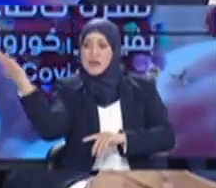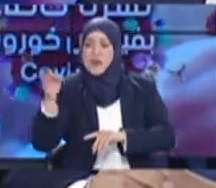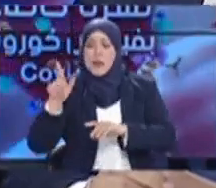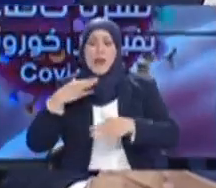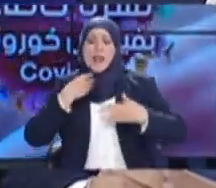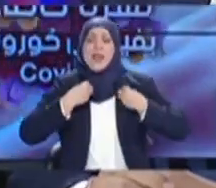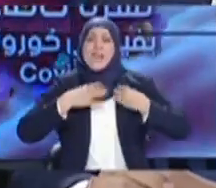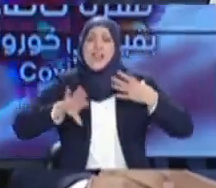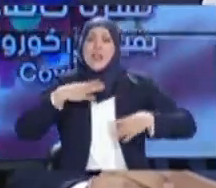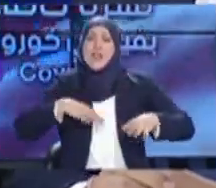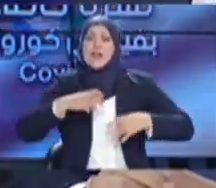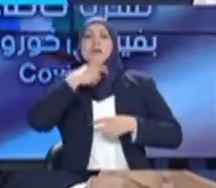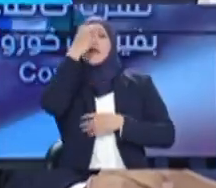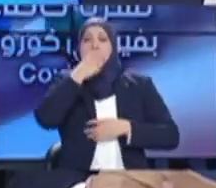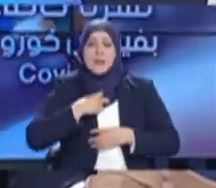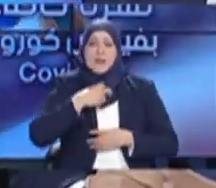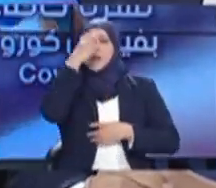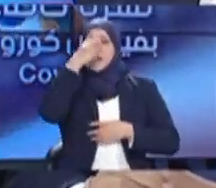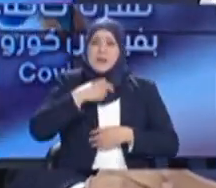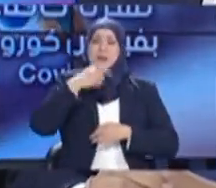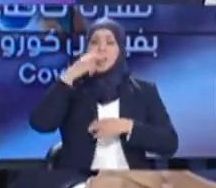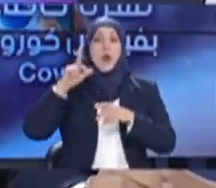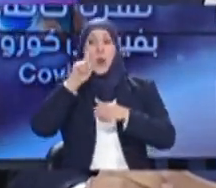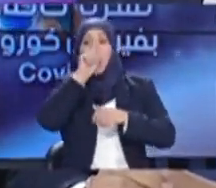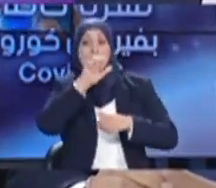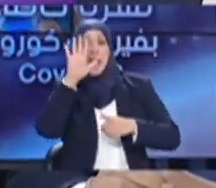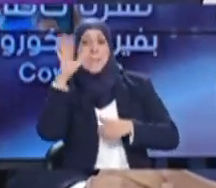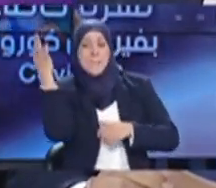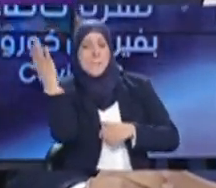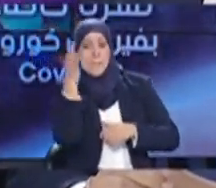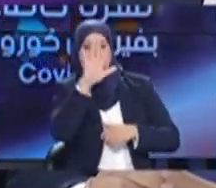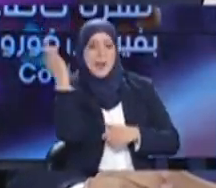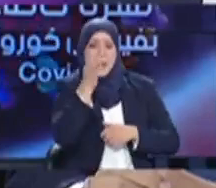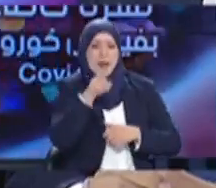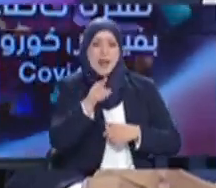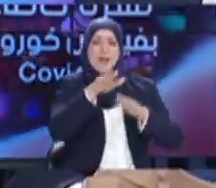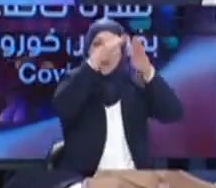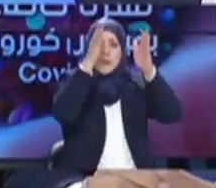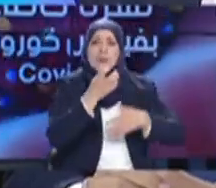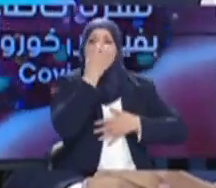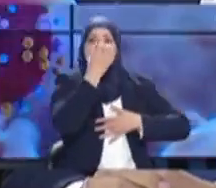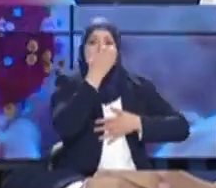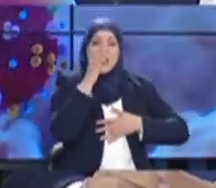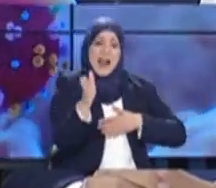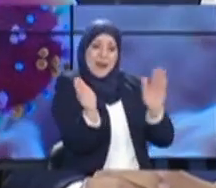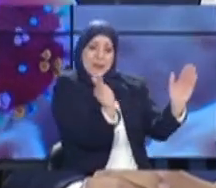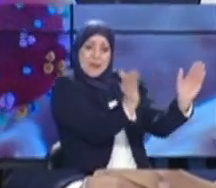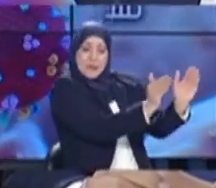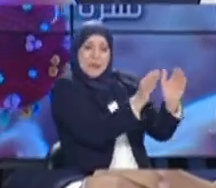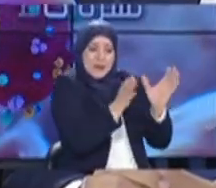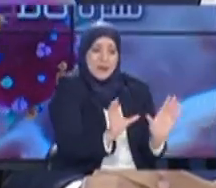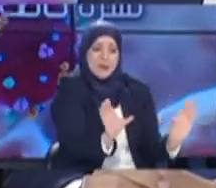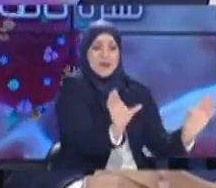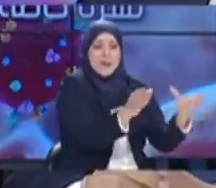النفس وال5% اللي ميزمهم للانعاش باش يكونوا في الشيرجي بي من الاول، خاطر حبينا بنيه وحدها، خاطر تلين من